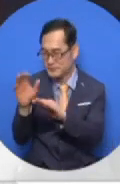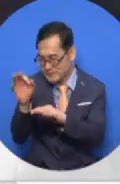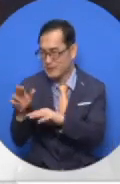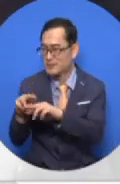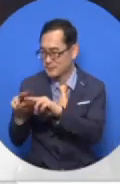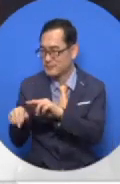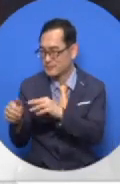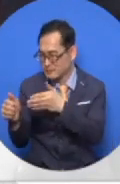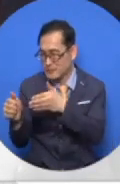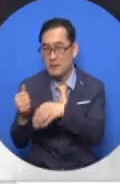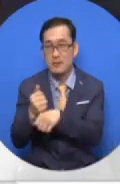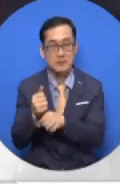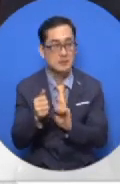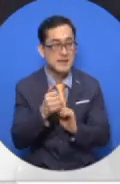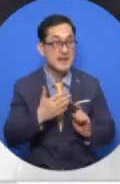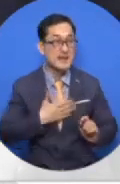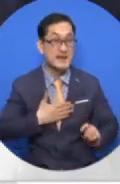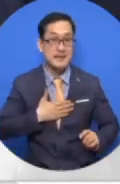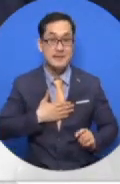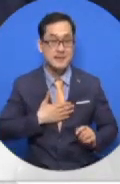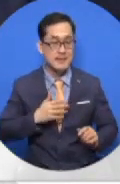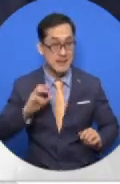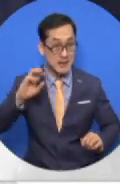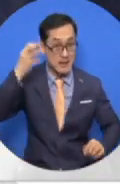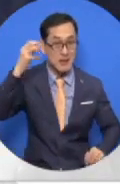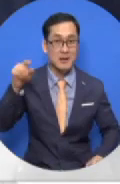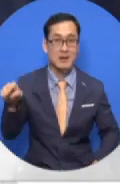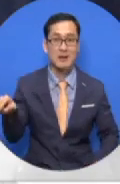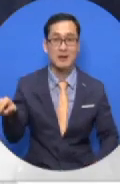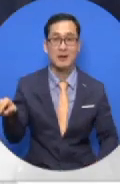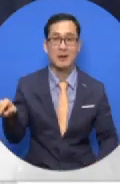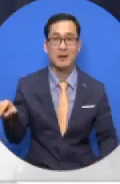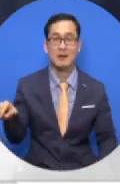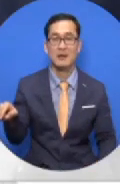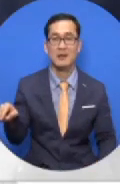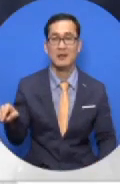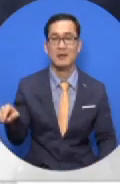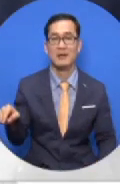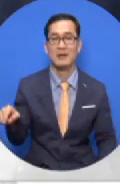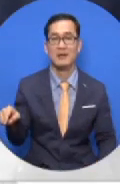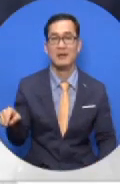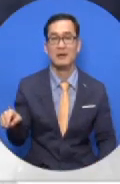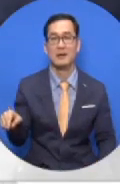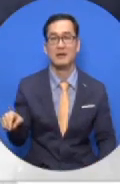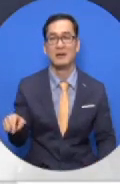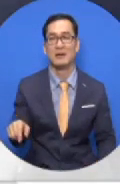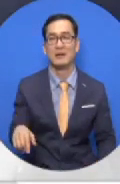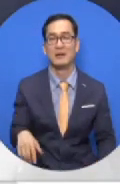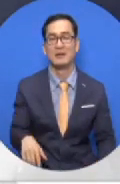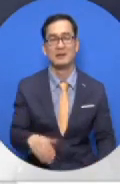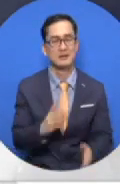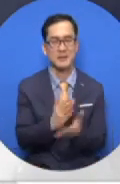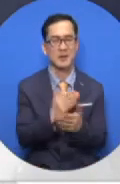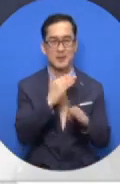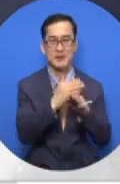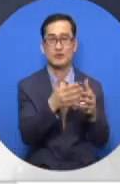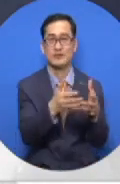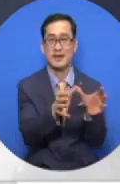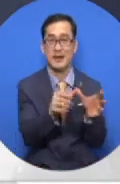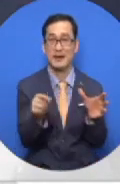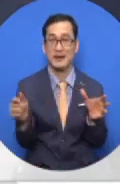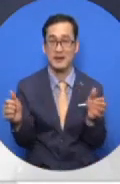독립된 정당으로서 국민들한테 뭘 얘기를 하고자 하는지가 아니라 그냥 민주당 옆에 붙어서 계속